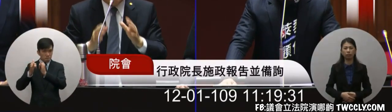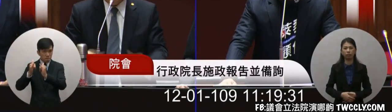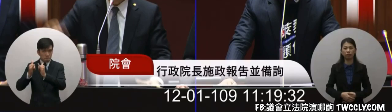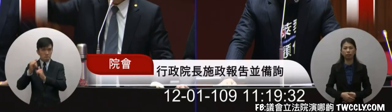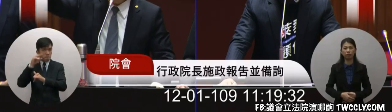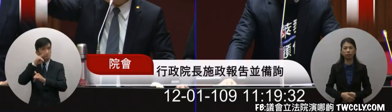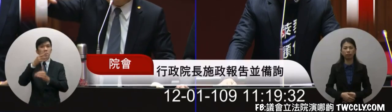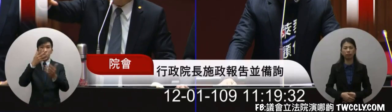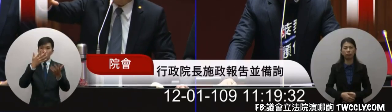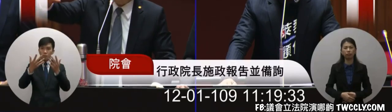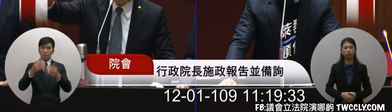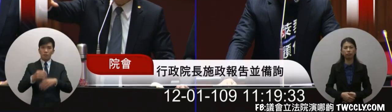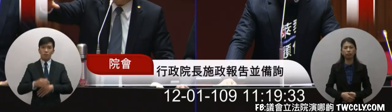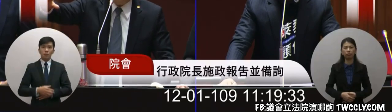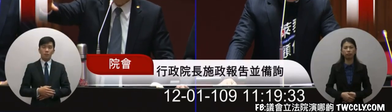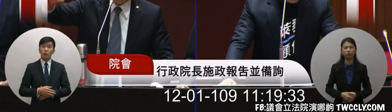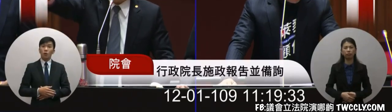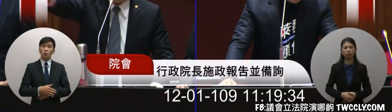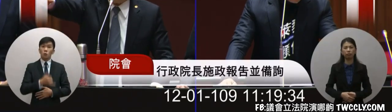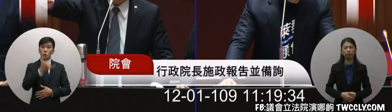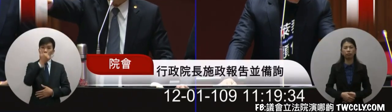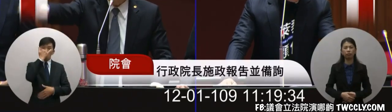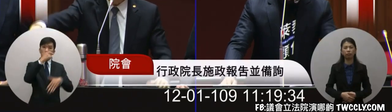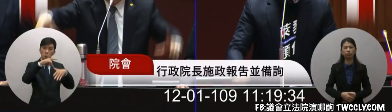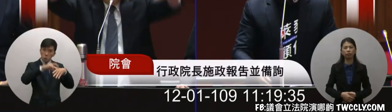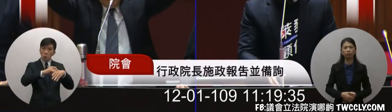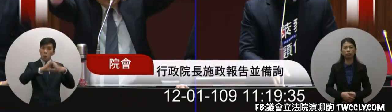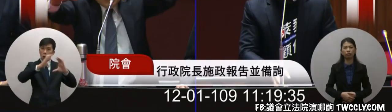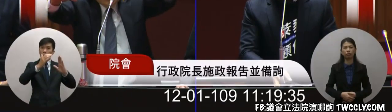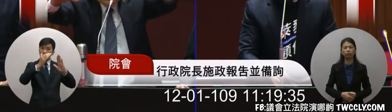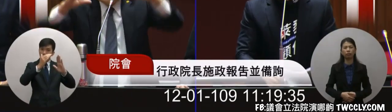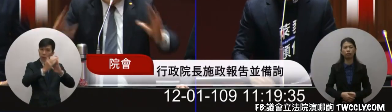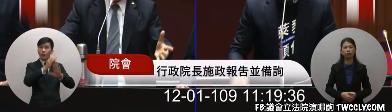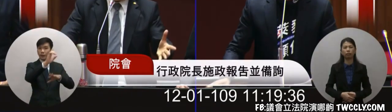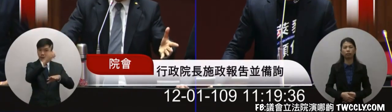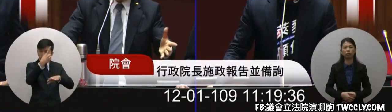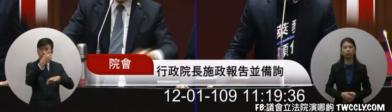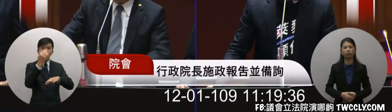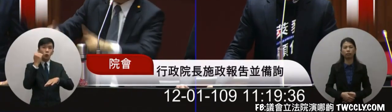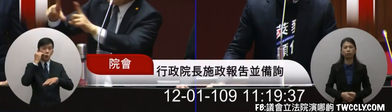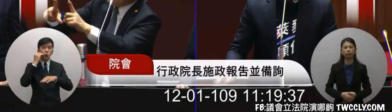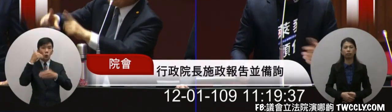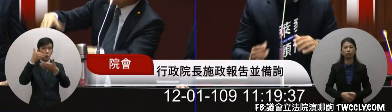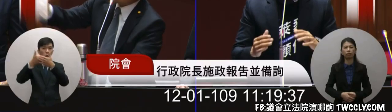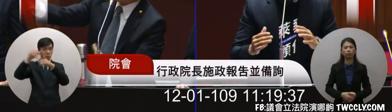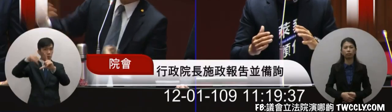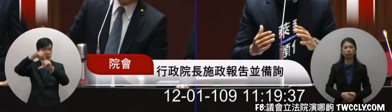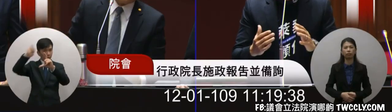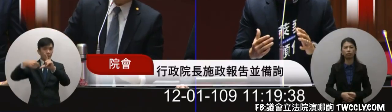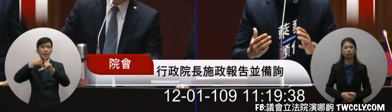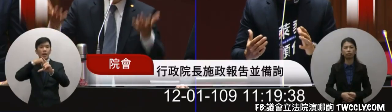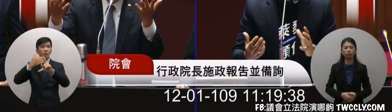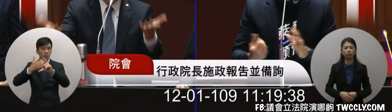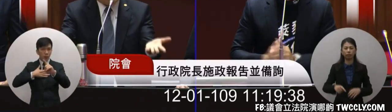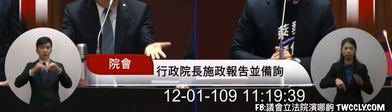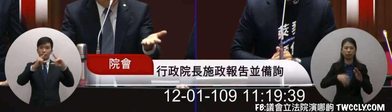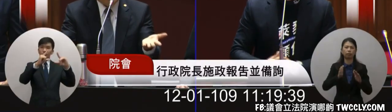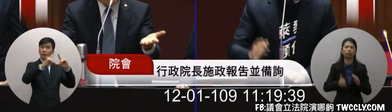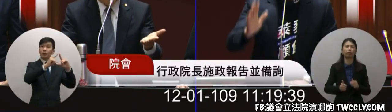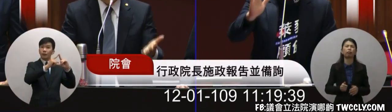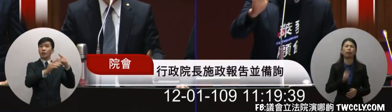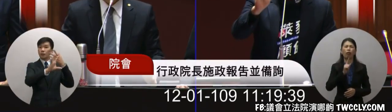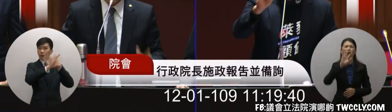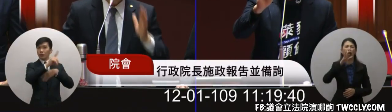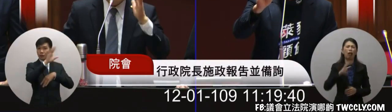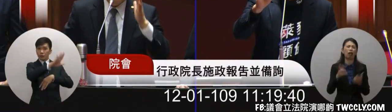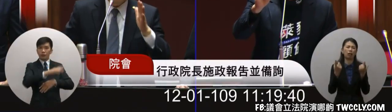看到这个猪肉是哪一国的，原的是台湾的， 三角形是外国的。 院长，您又在重复